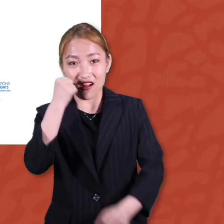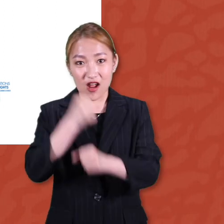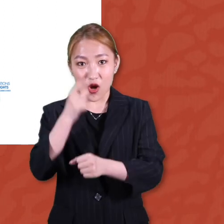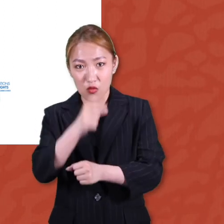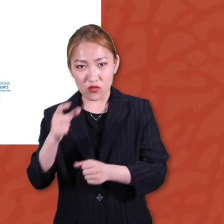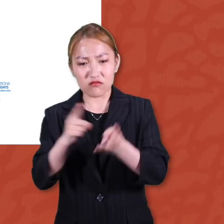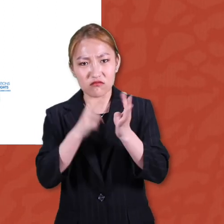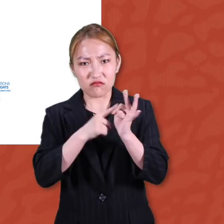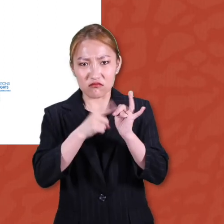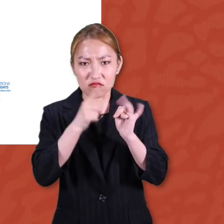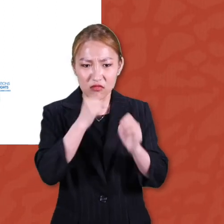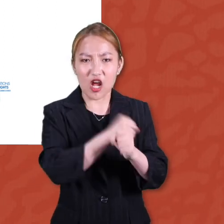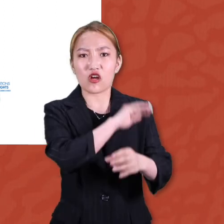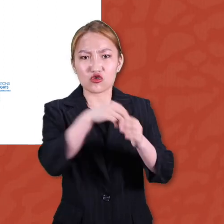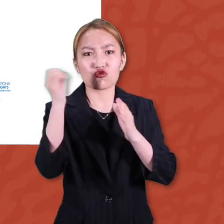тогтоосон байдаг.